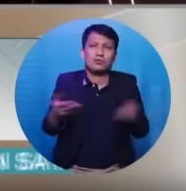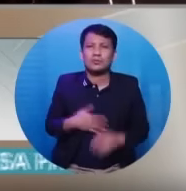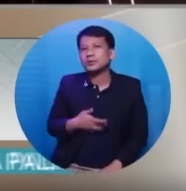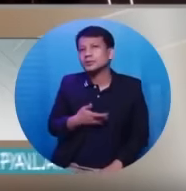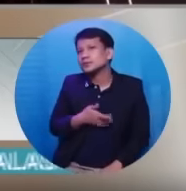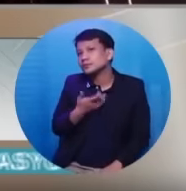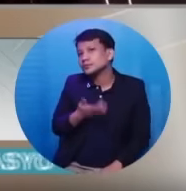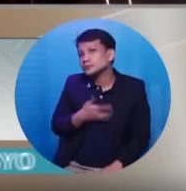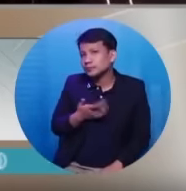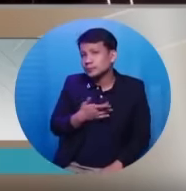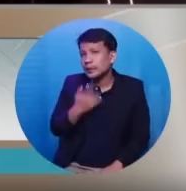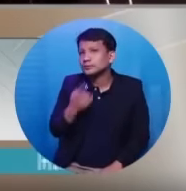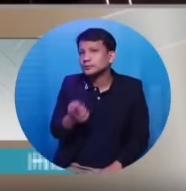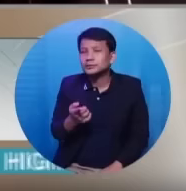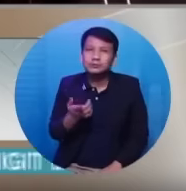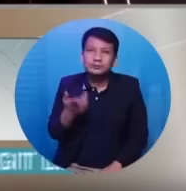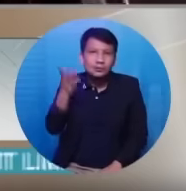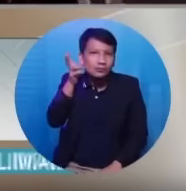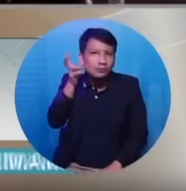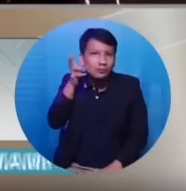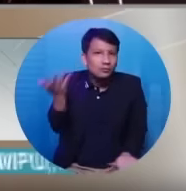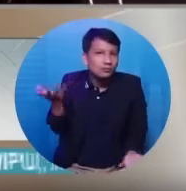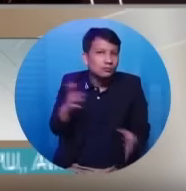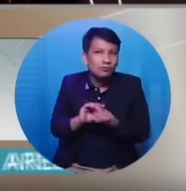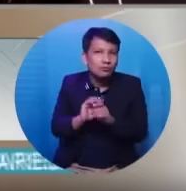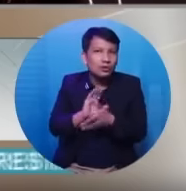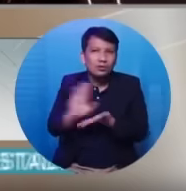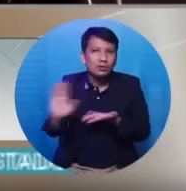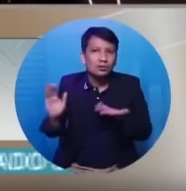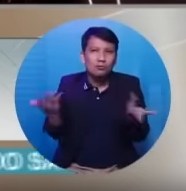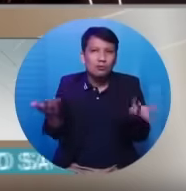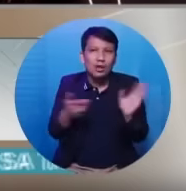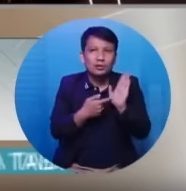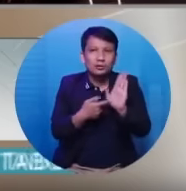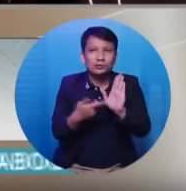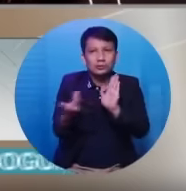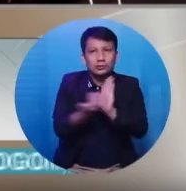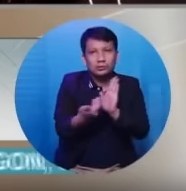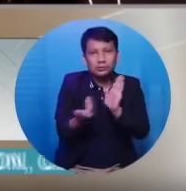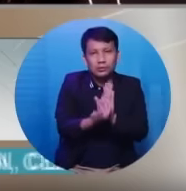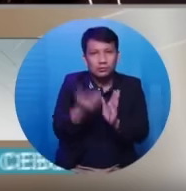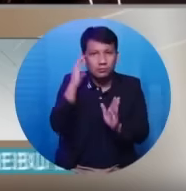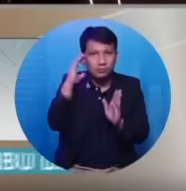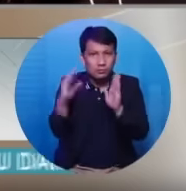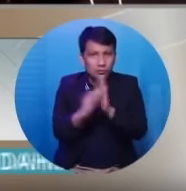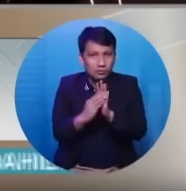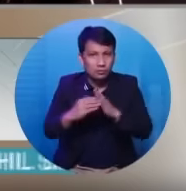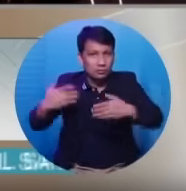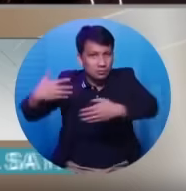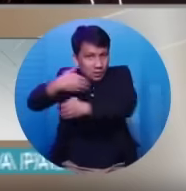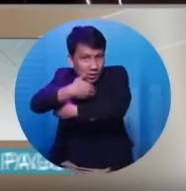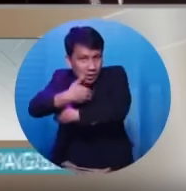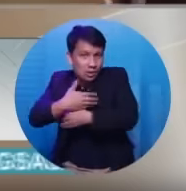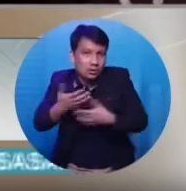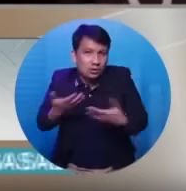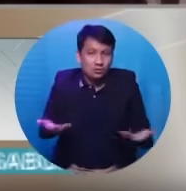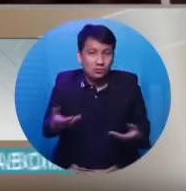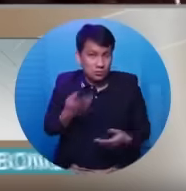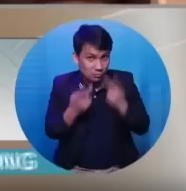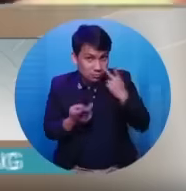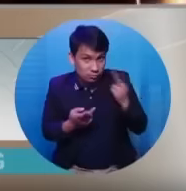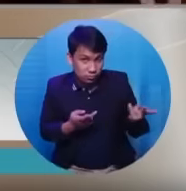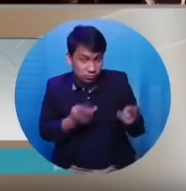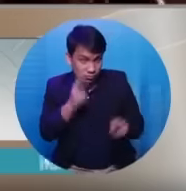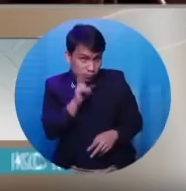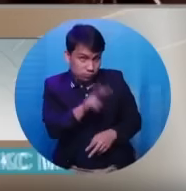ka lang, sir. Puro hearsay lang to, sir eh. Wala ka talagang concrete na ebidensya. Halimbawa, sir, picture na magkayakap sila. O nakita nyo ng dalawang